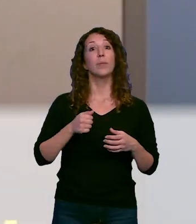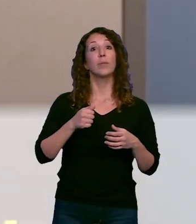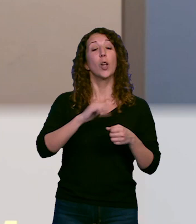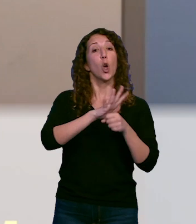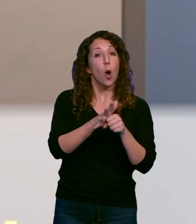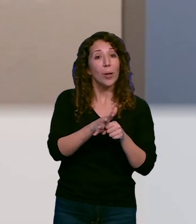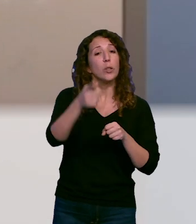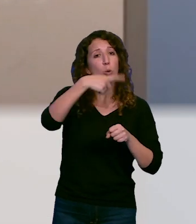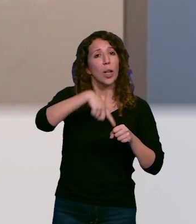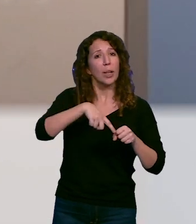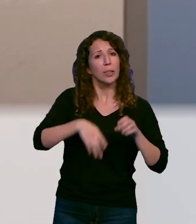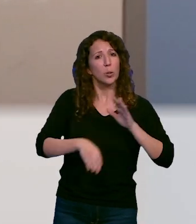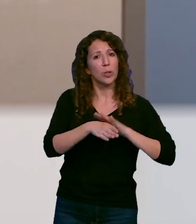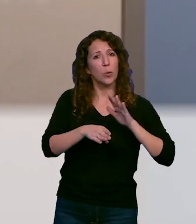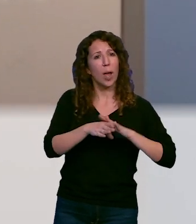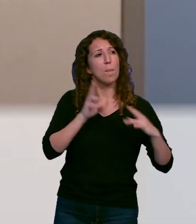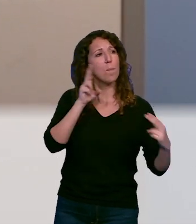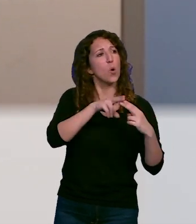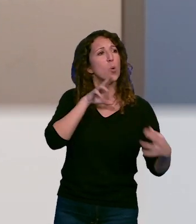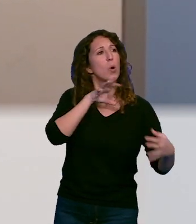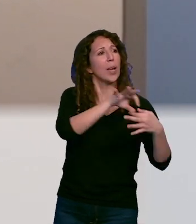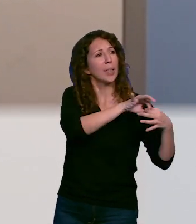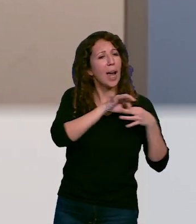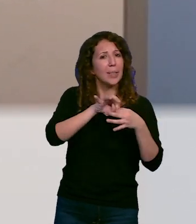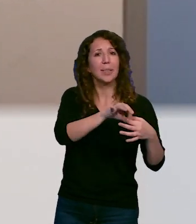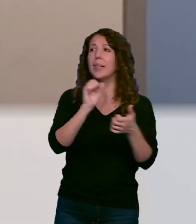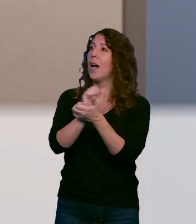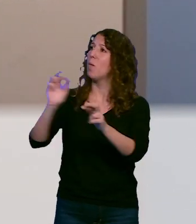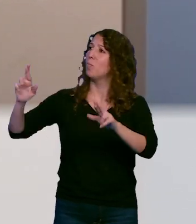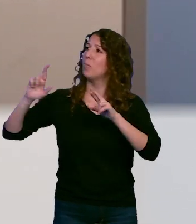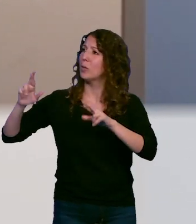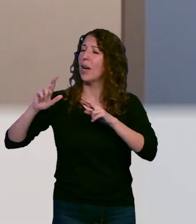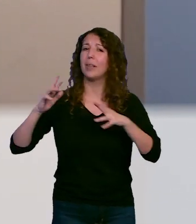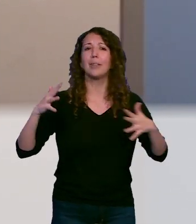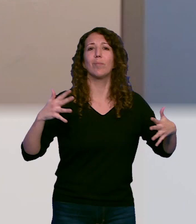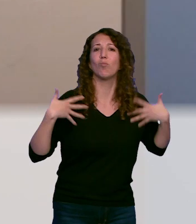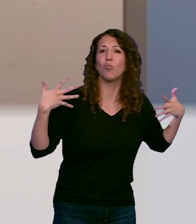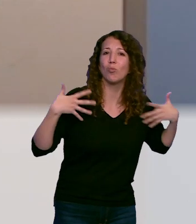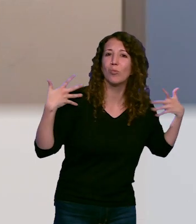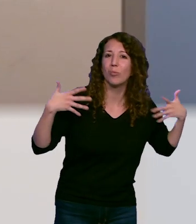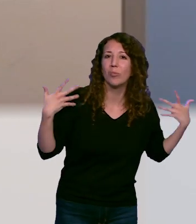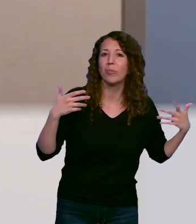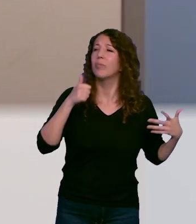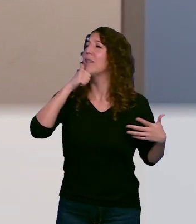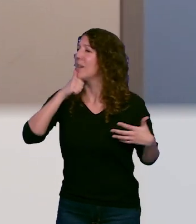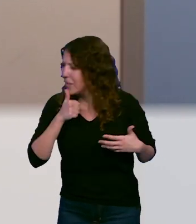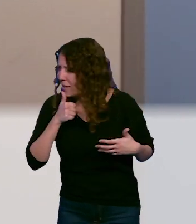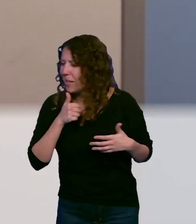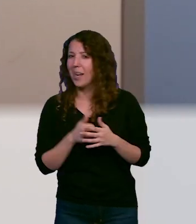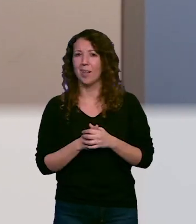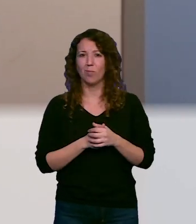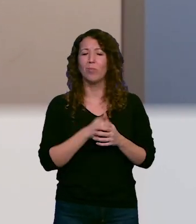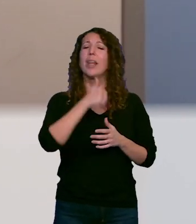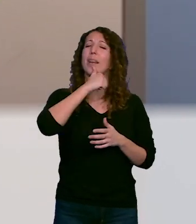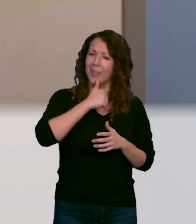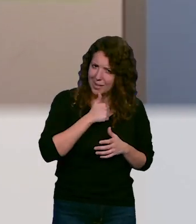La Covid seguim? No estàs. A l'esperança. A l'alegria.